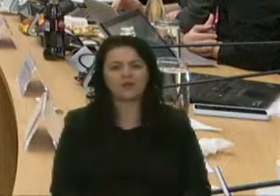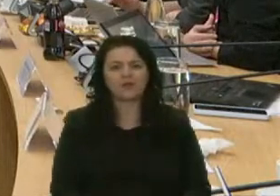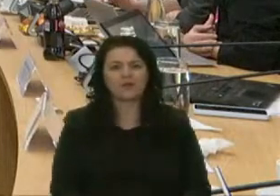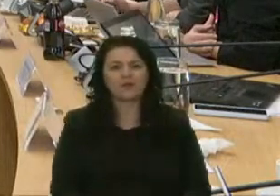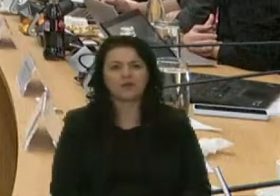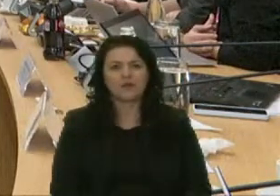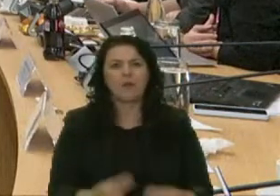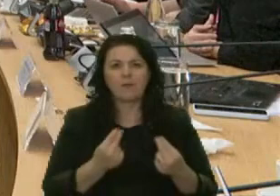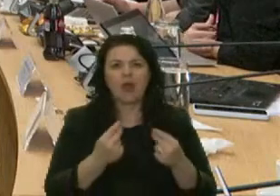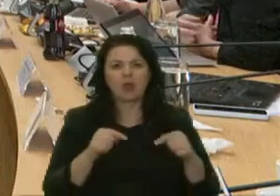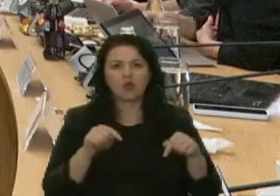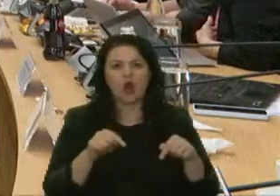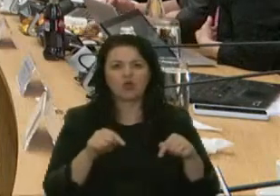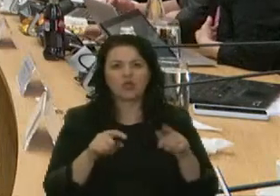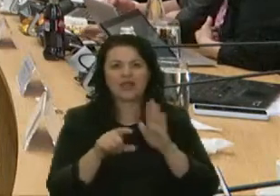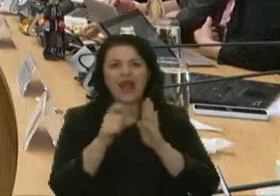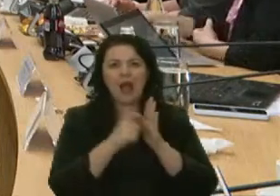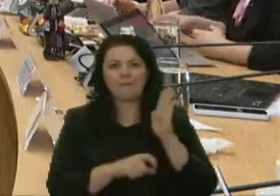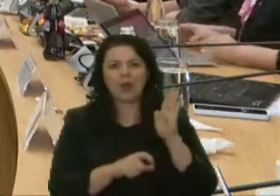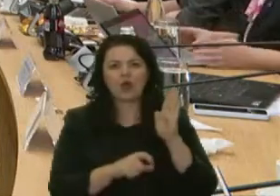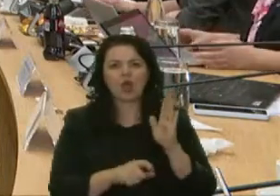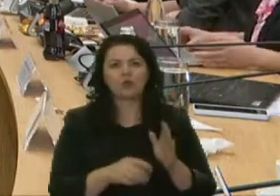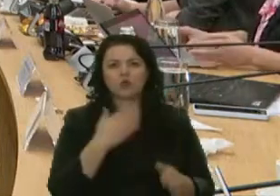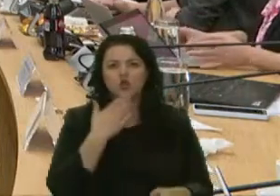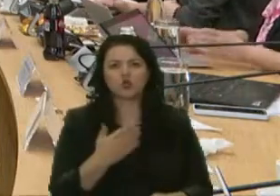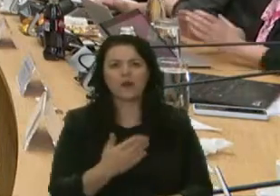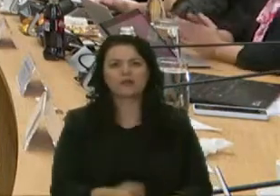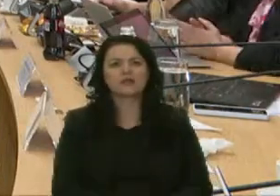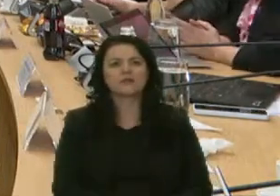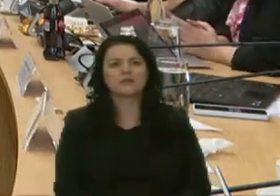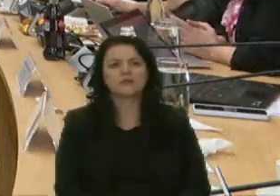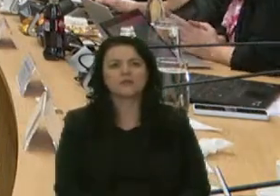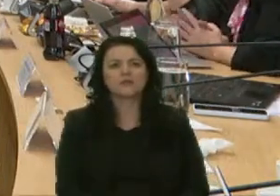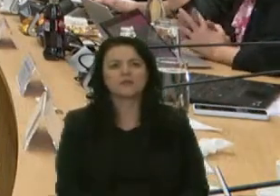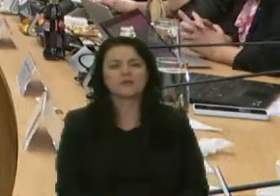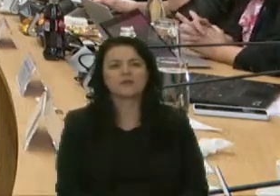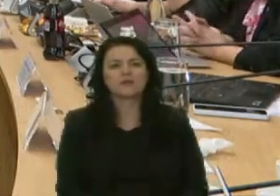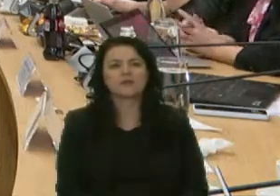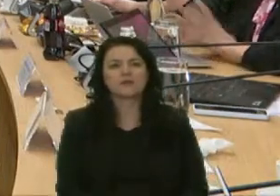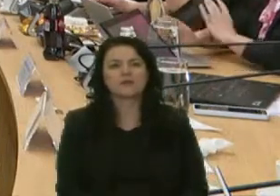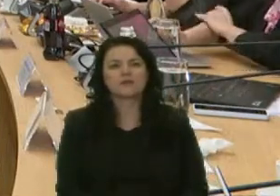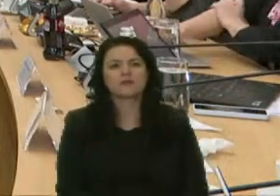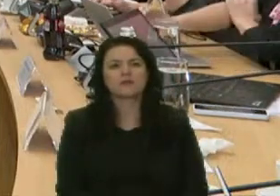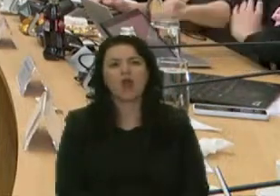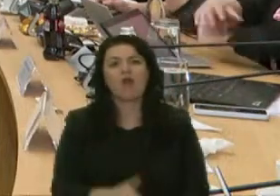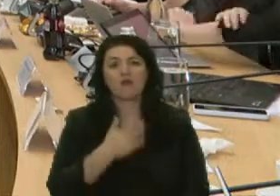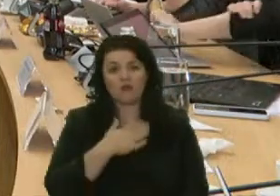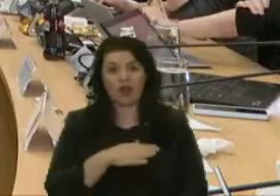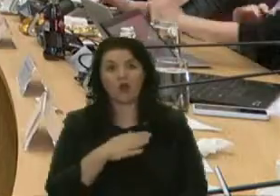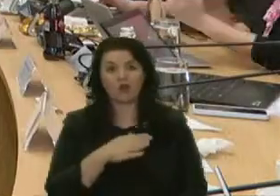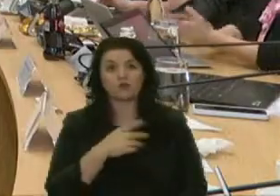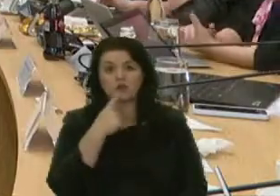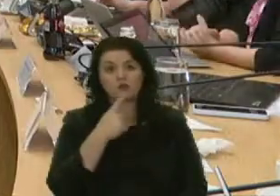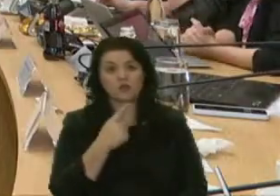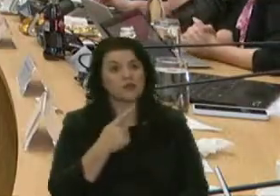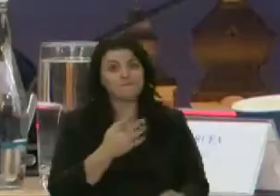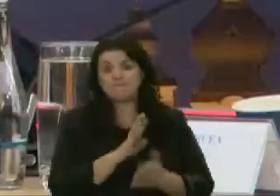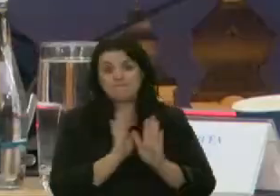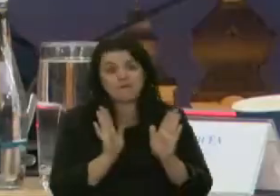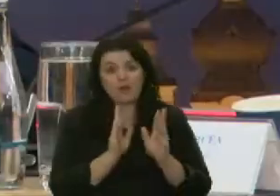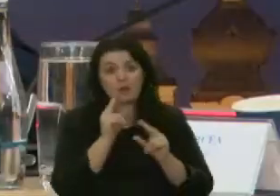bugetar pentru acest sub capitol Mulțumesc vă mulțumesc vă rog Domnule primar aș vrea cu privire la acest subiect pentru că la acesta nu m am referit